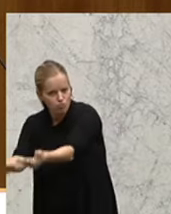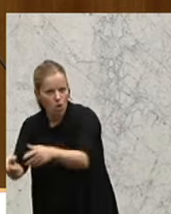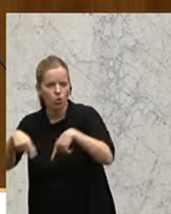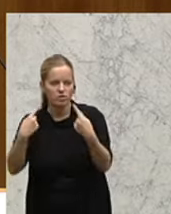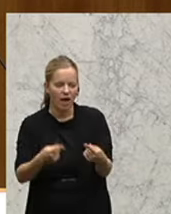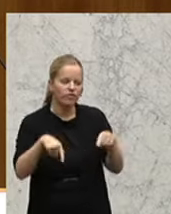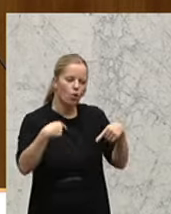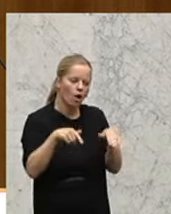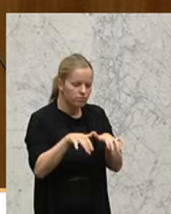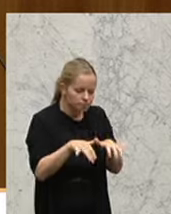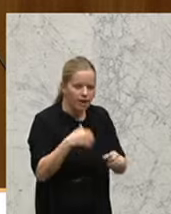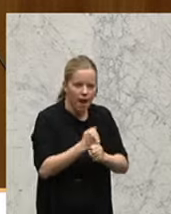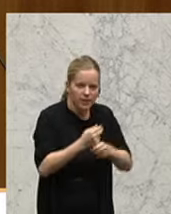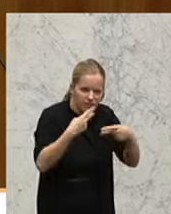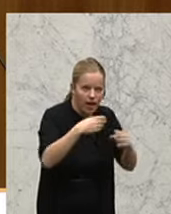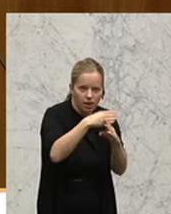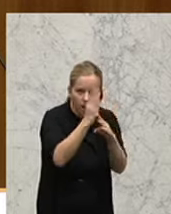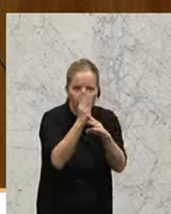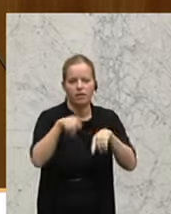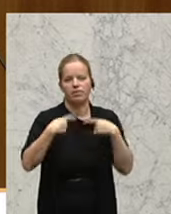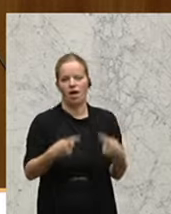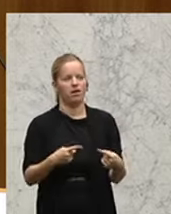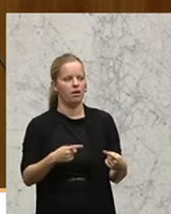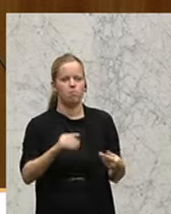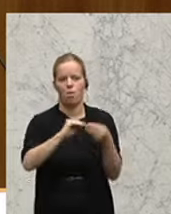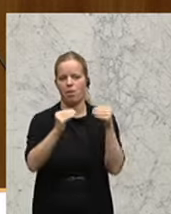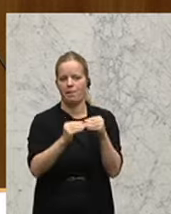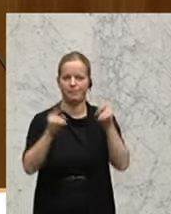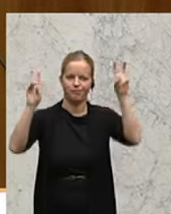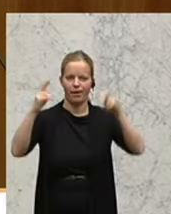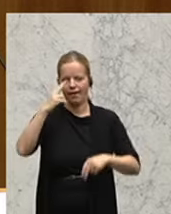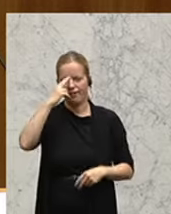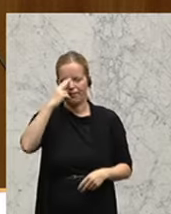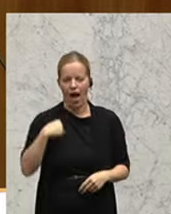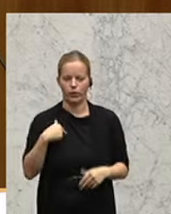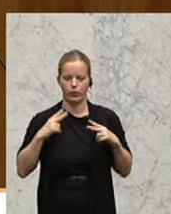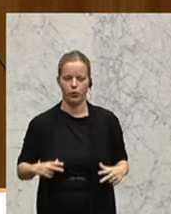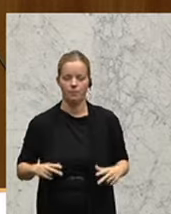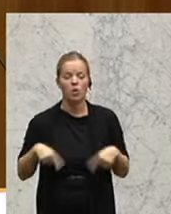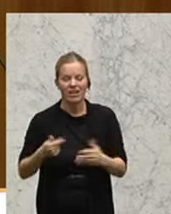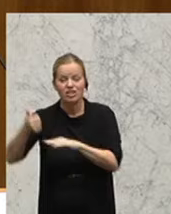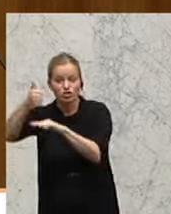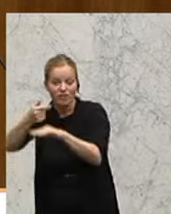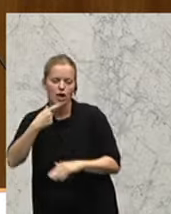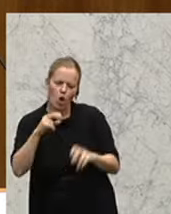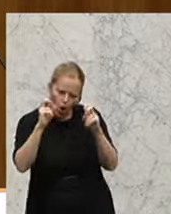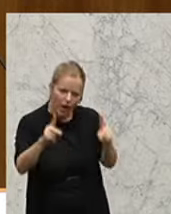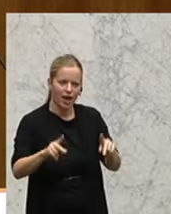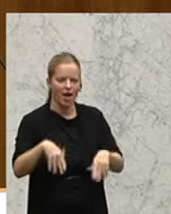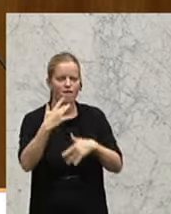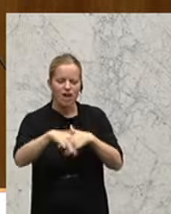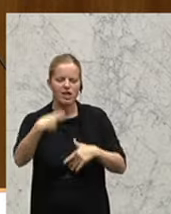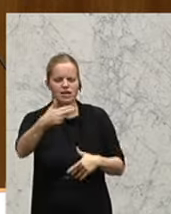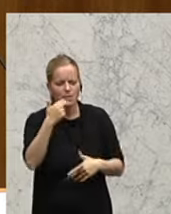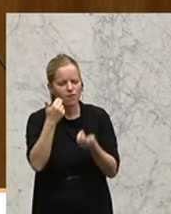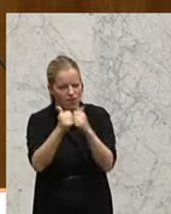mit der 11-stündigen Nachtruhe. Und wenn Sie einen Chef haben, der so nett wäre und sagt, na gut, dann nimmst du am Freitagnachmittag frei, gehst mit dem Kind was machen und